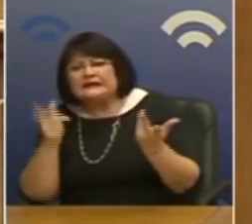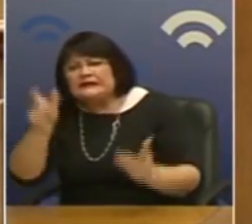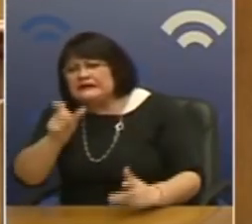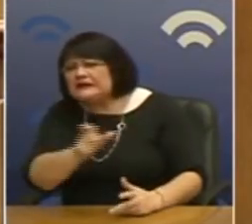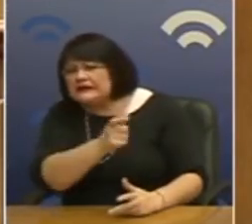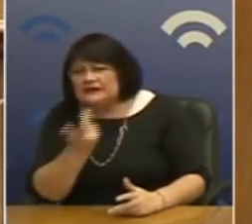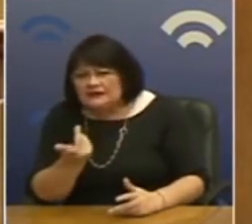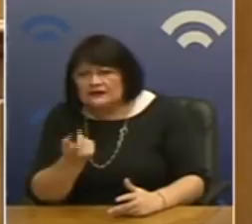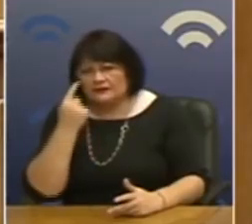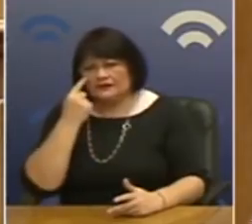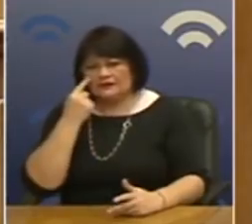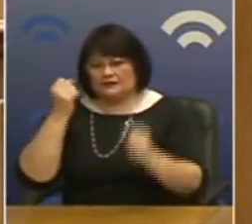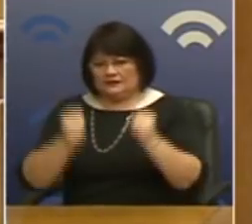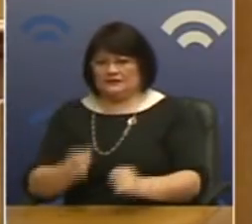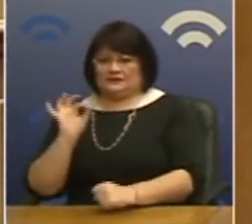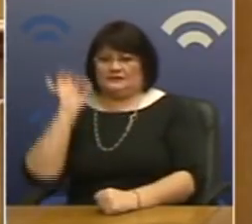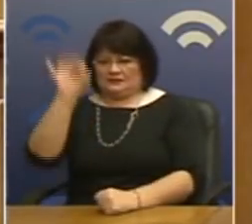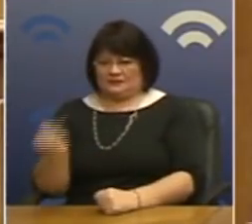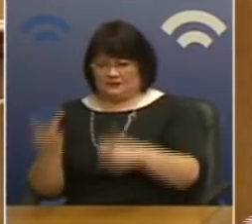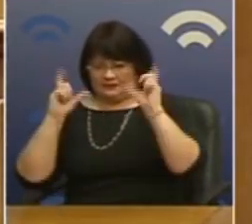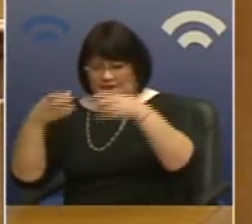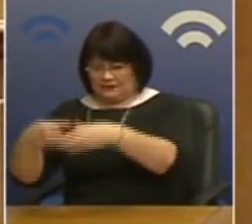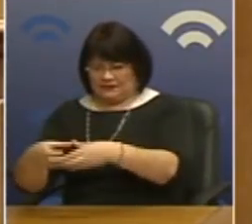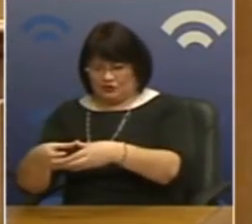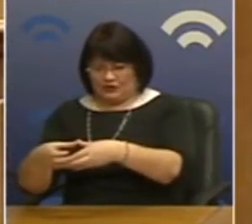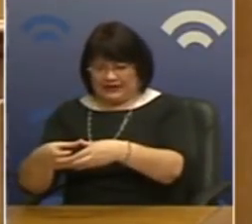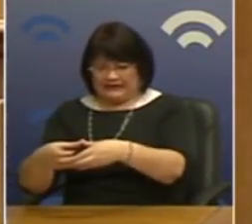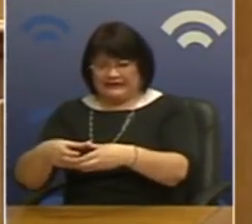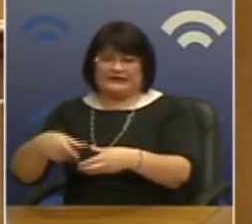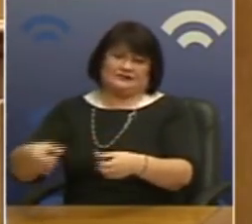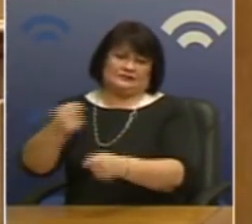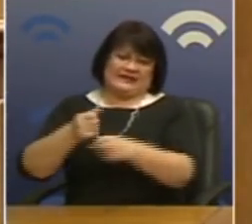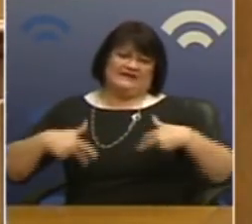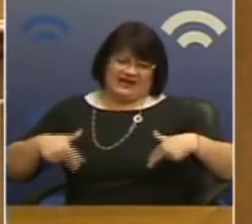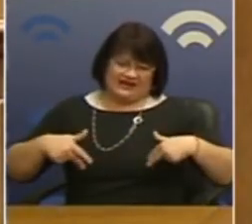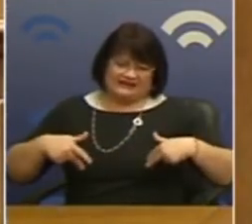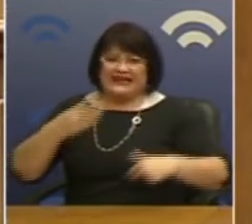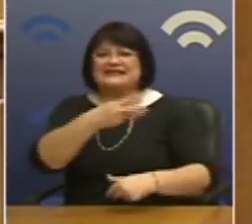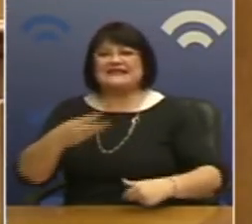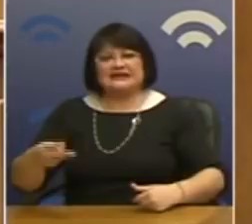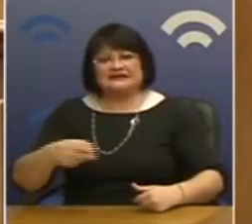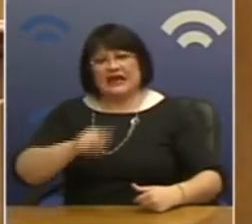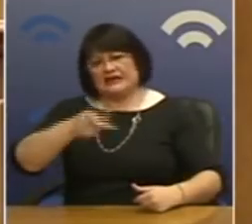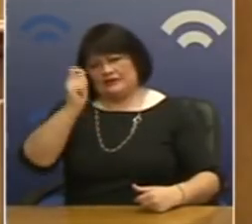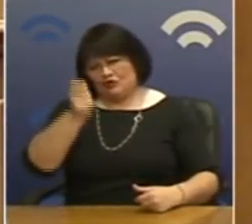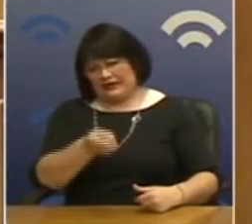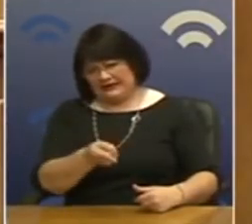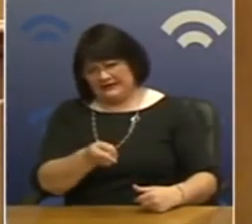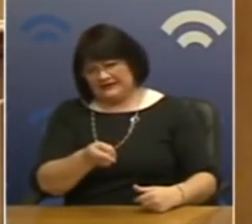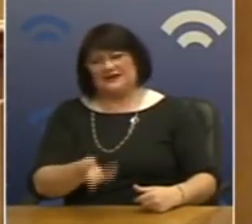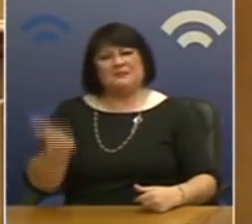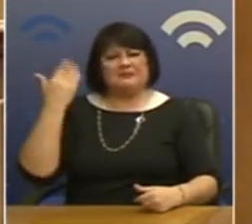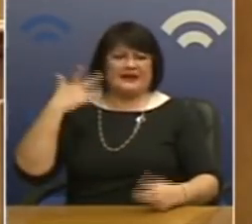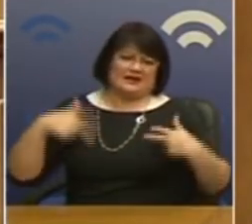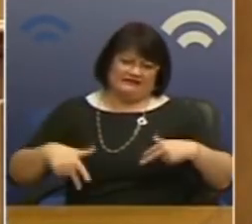βασικός στόχος τόσο της Νέας Δημοκρατίας που έχει σήμερα την κοινοβουλευτική πλειοψηφία, όσο και του ΣΥΡΙΖΑ που είχε την πλειοψηφία στην